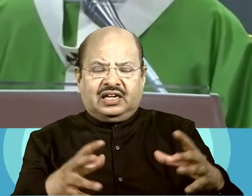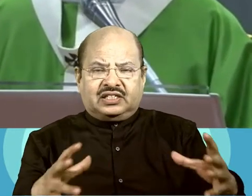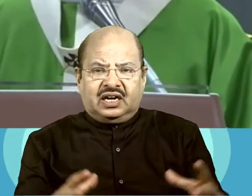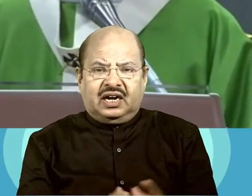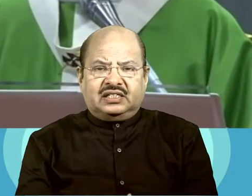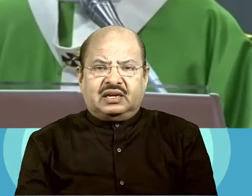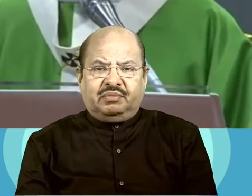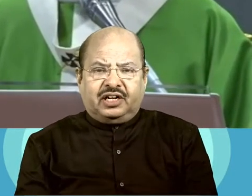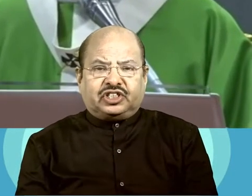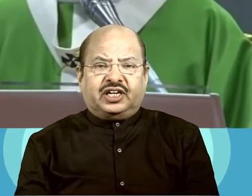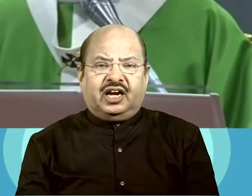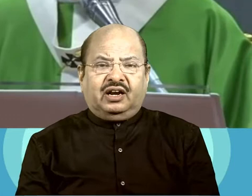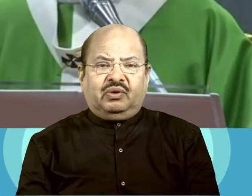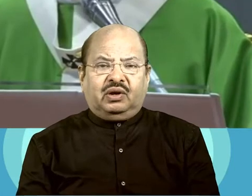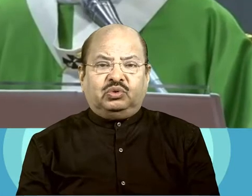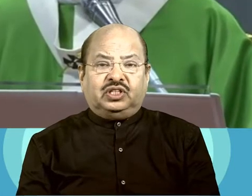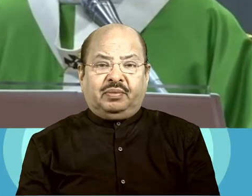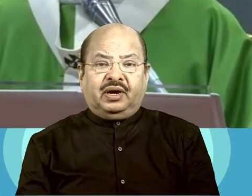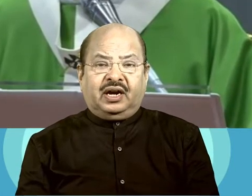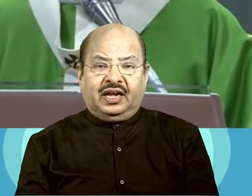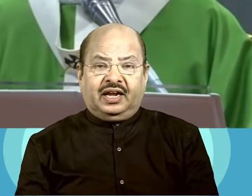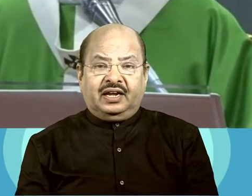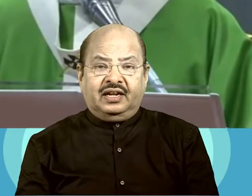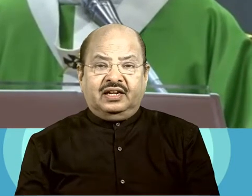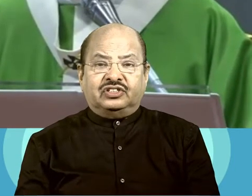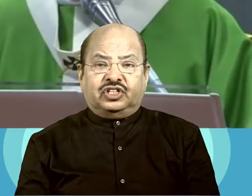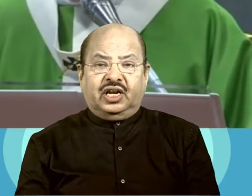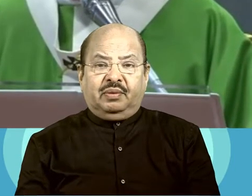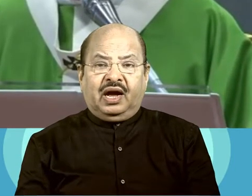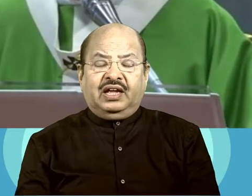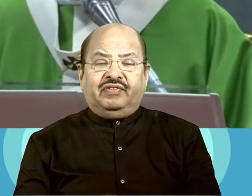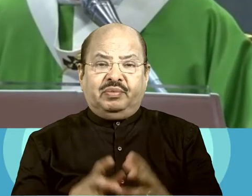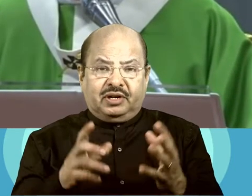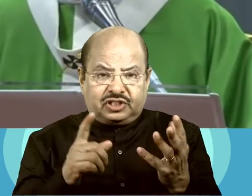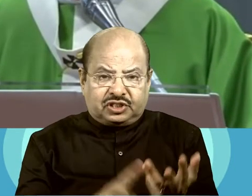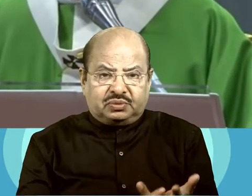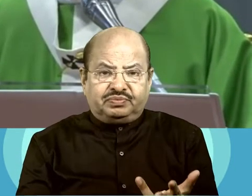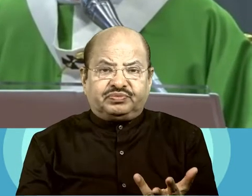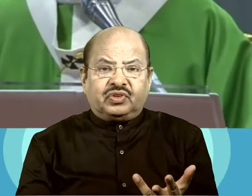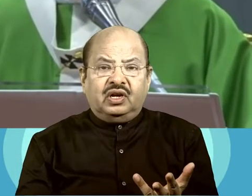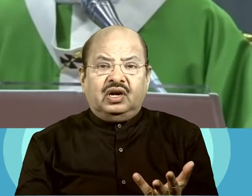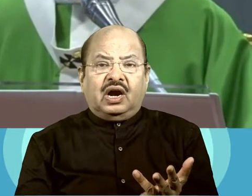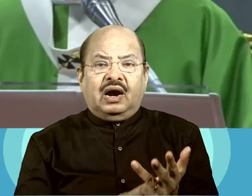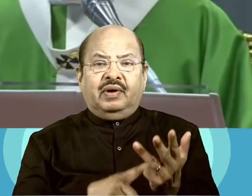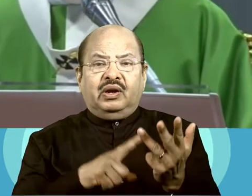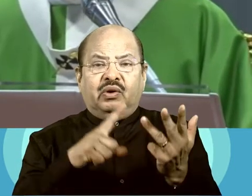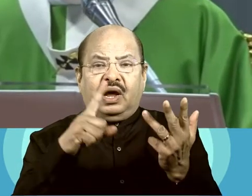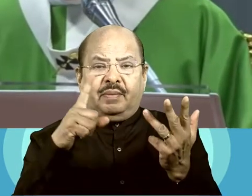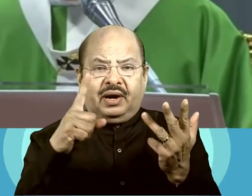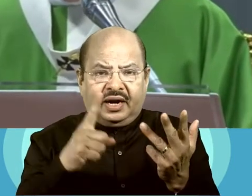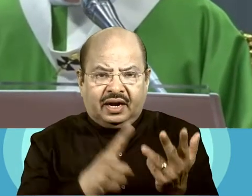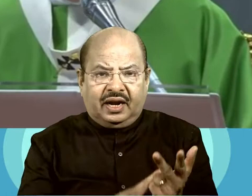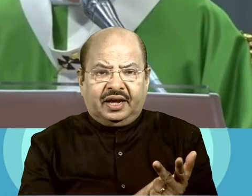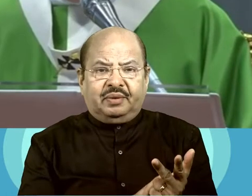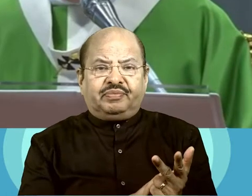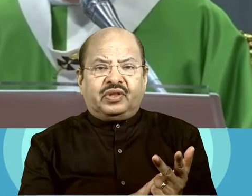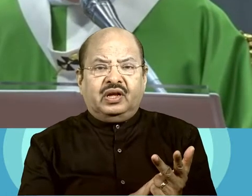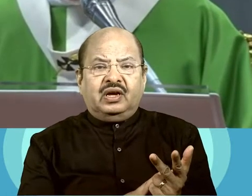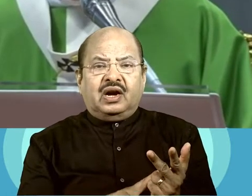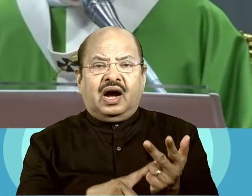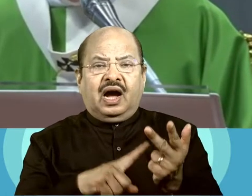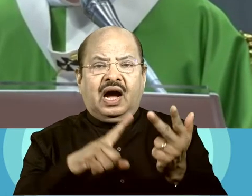സ്ത്രീകളുടെ അവകാശങ്ങളെ സംരക്ഷിക്കാനുള്ള ഉദ്യമങ്ങളെ സ്ഥിരമായി വിമർശിച്ചും അവയിലുള്ള